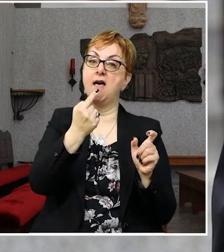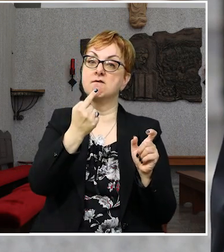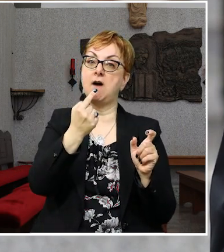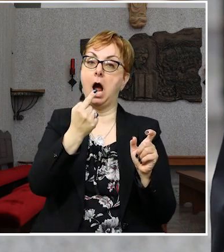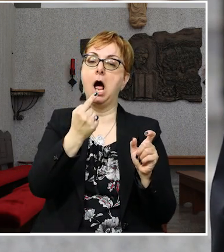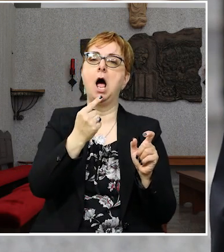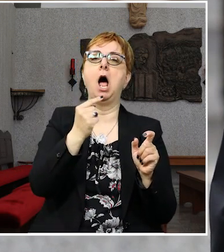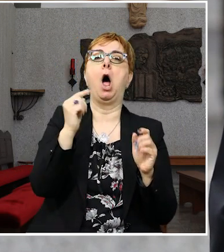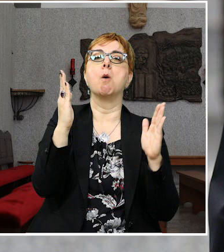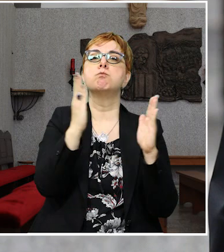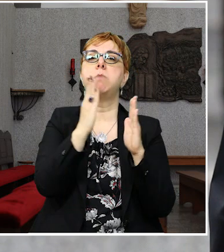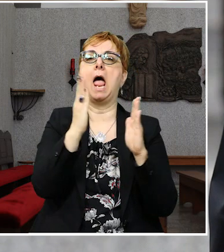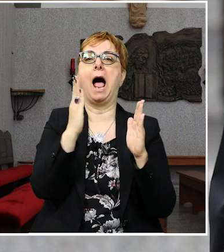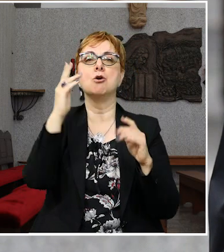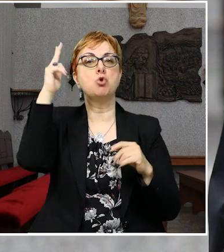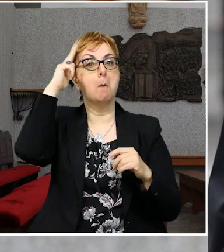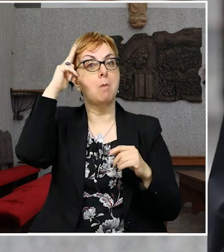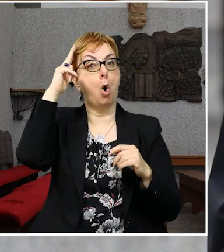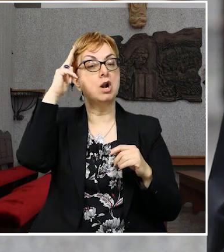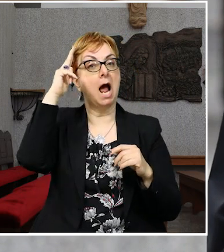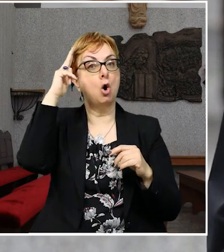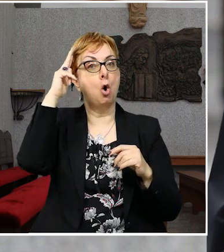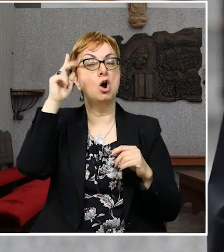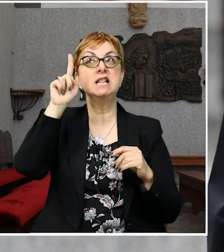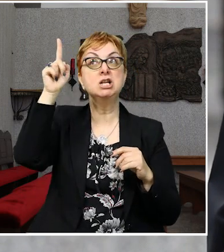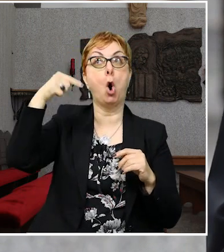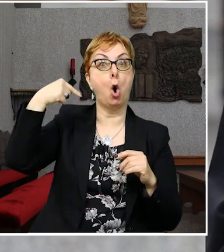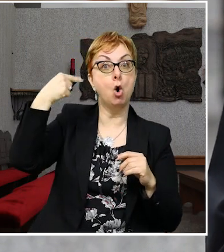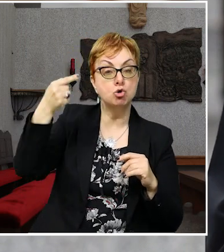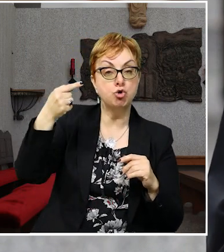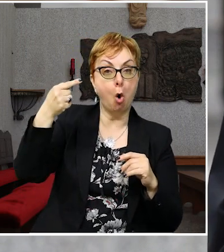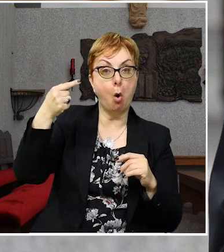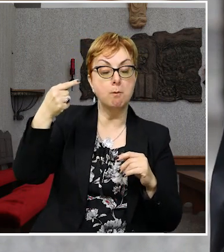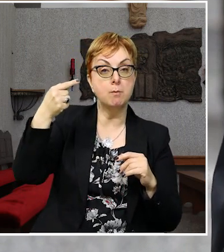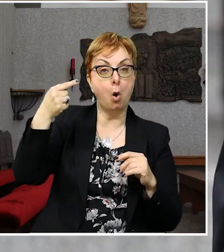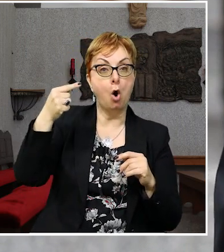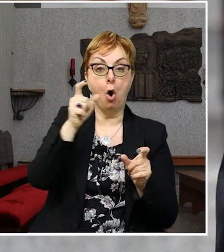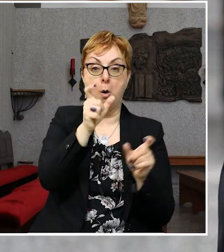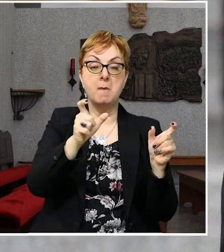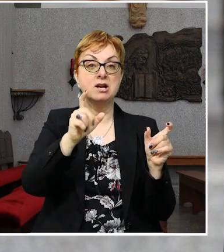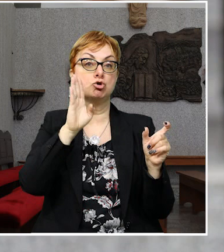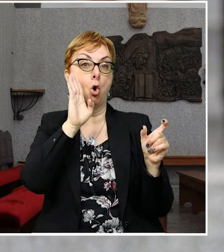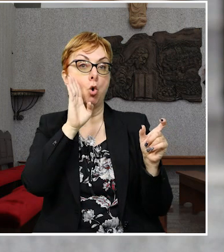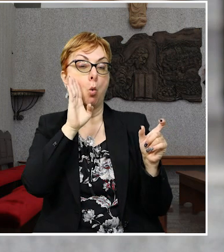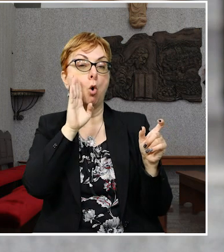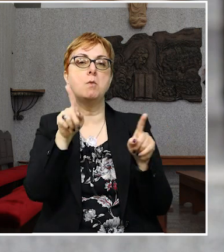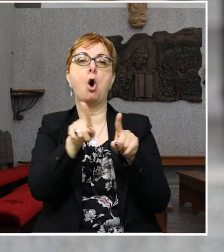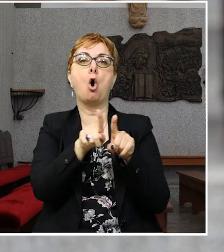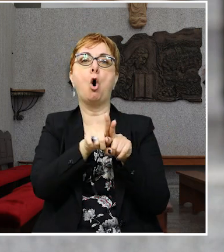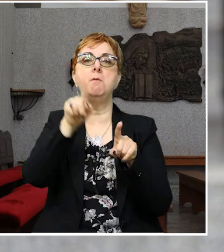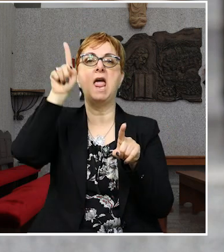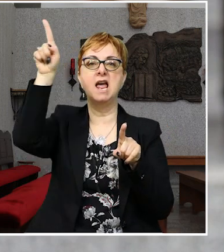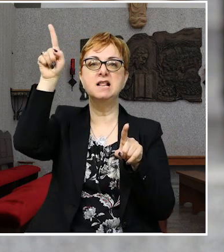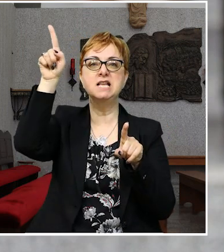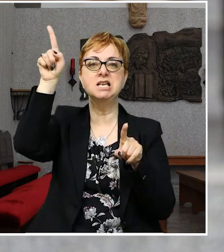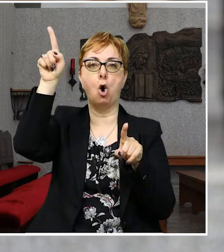recita: «Beato il monaco che dopo Dio considera tutti gli uomini